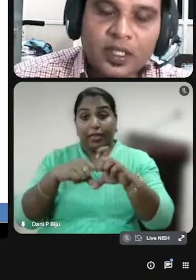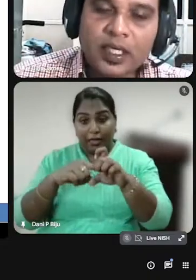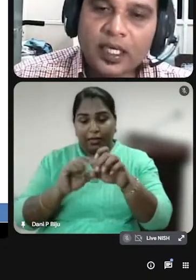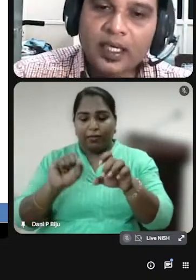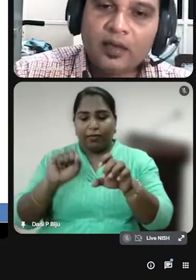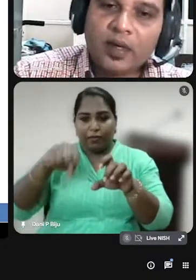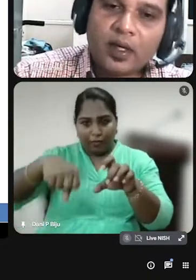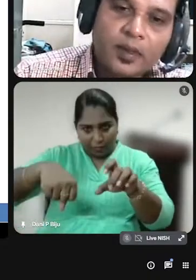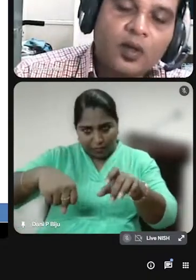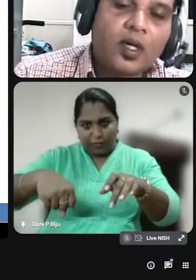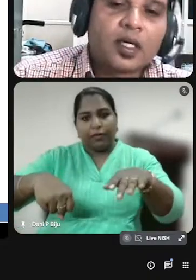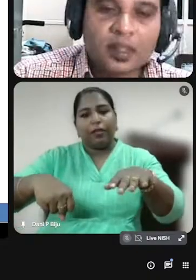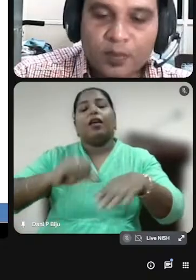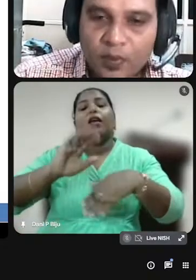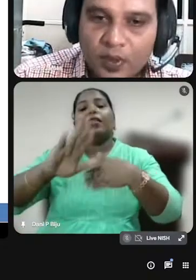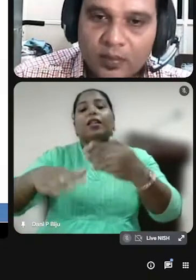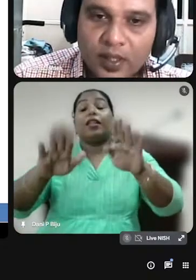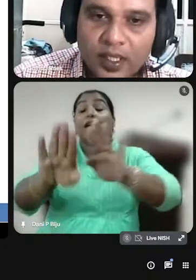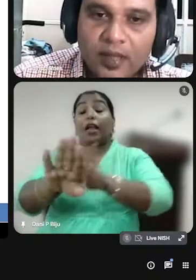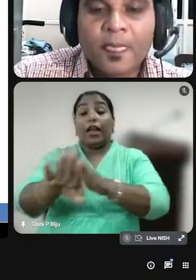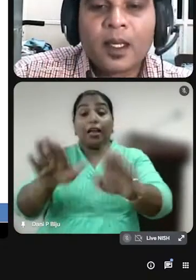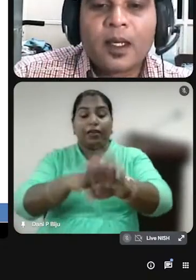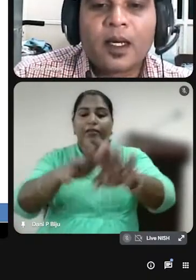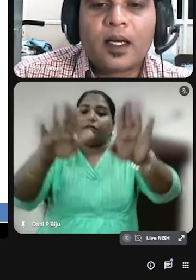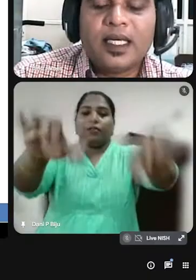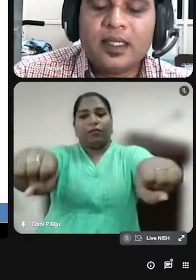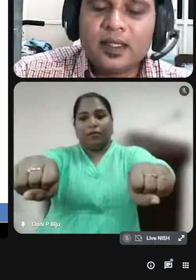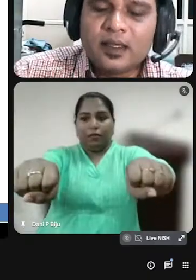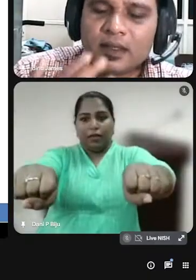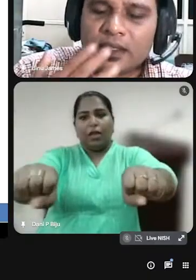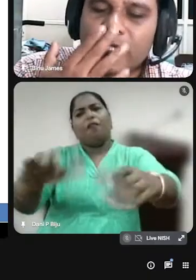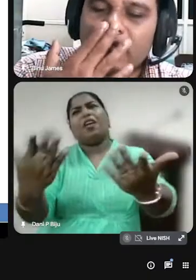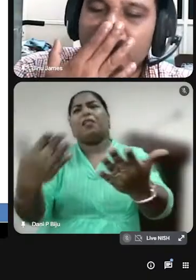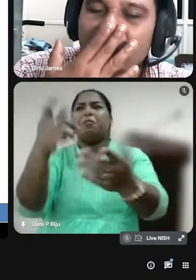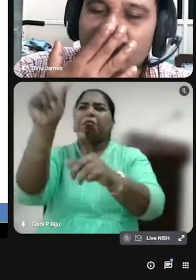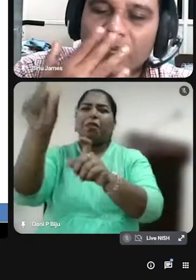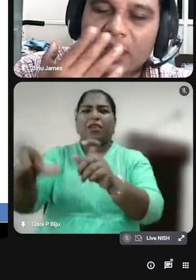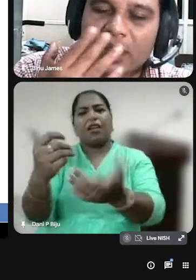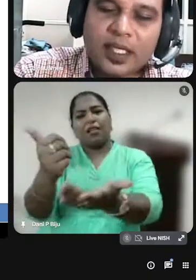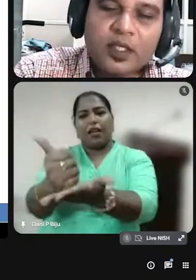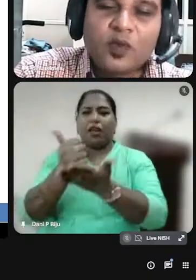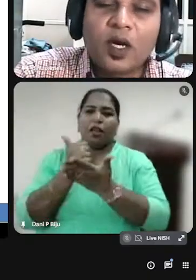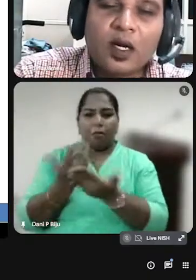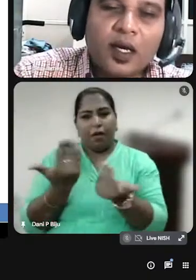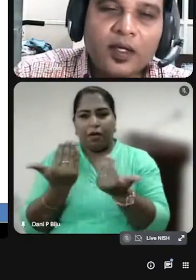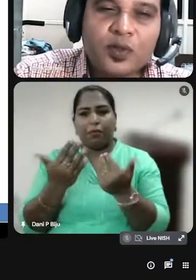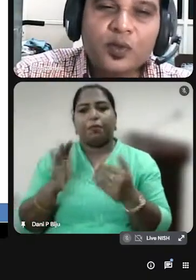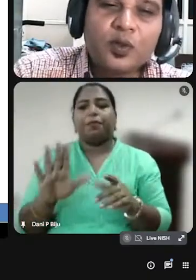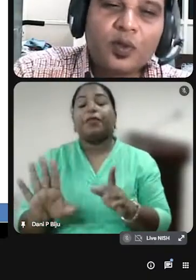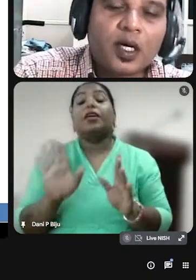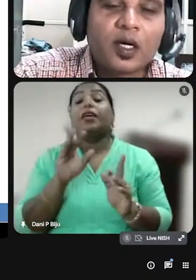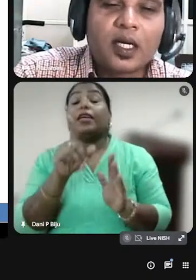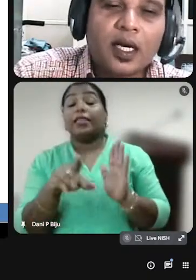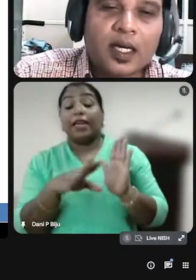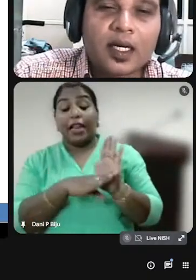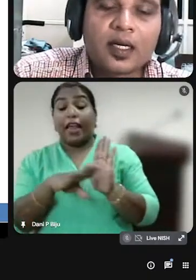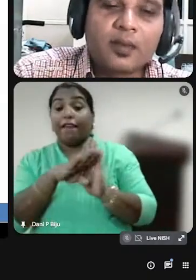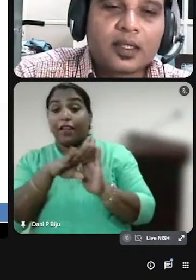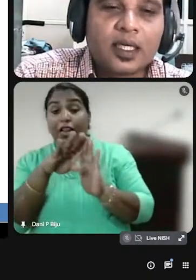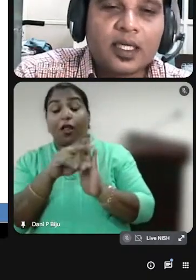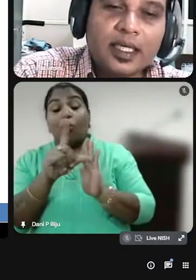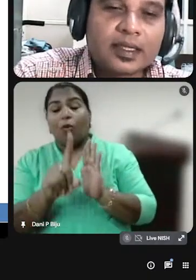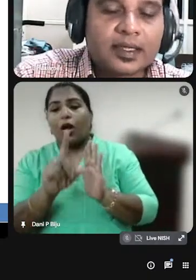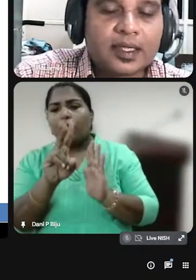മുമ്പോട്ട് പിടിച്ച്, ഈ കയ്യിൽ വേണമെങ്കിൽ ഒരാൾക്ക് സപ്പോർട്ട് ചെയ്ത് പിടിക്കുക. ഇത് ശരിക്കും പറഞ്ഞാൽ നമുക്ക് ഈ സ്റ്റേജ് 1 and 2 ഒക്കെ ഉള്ള